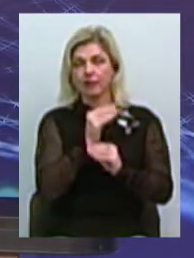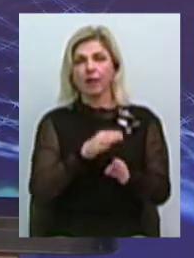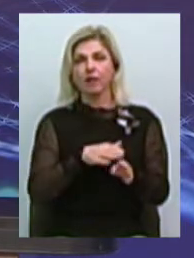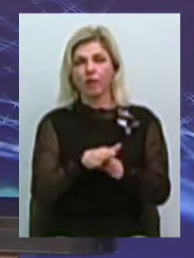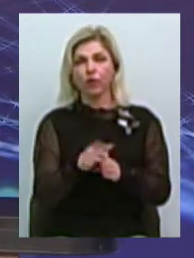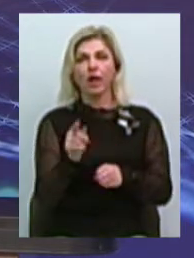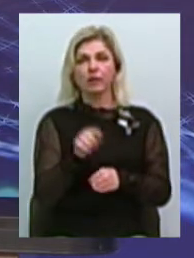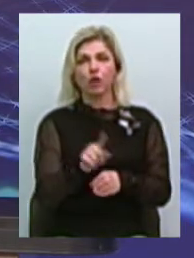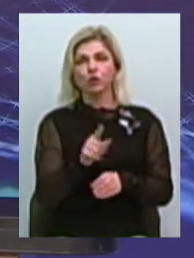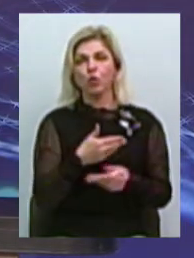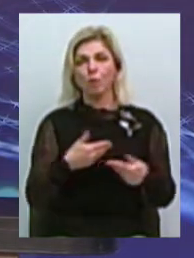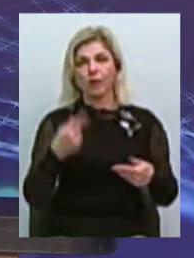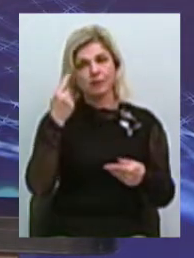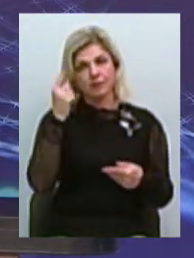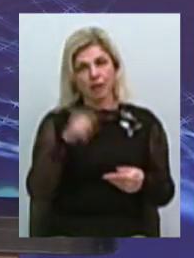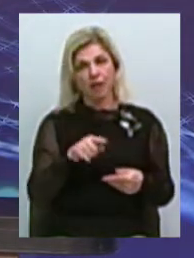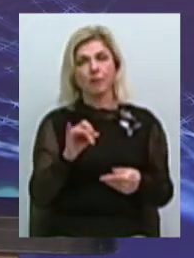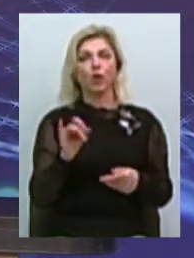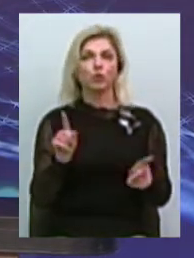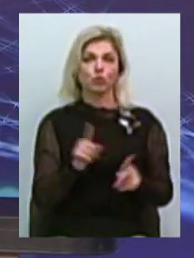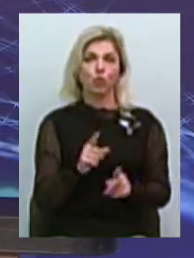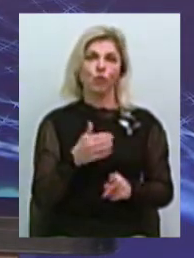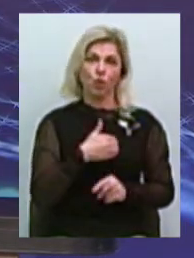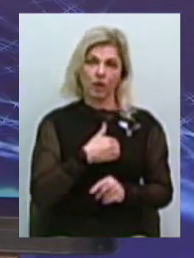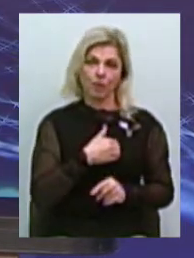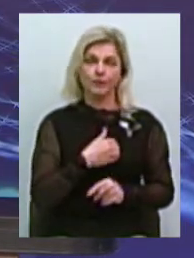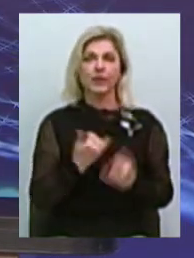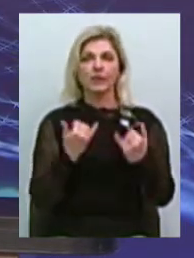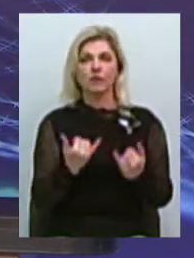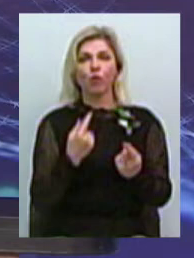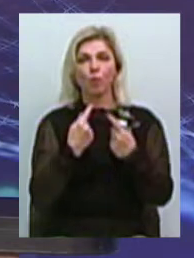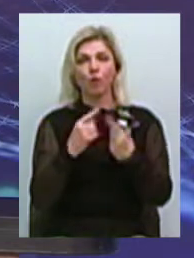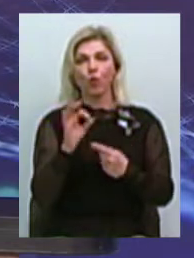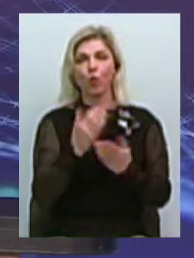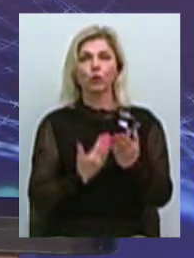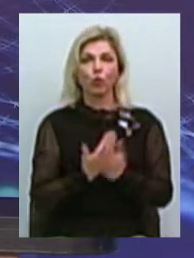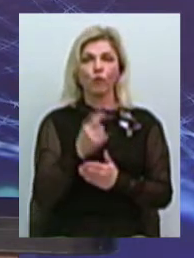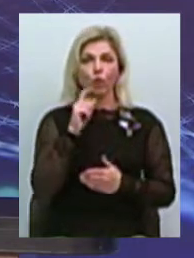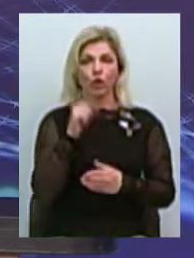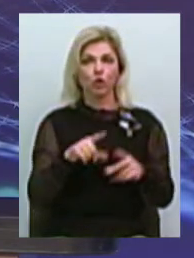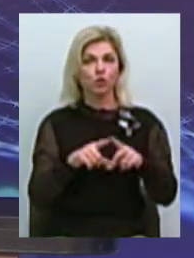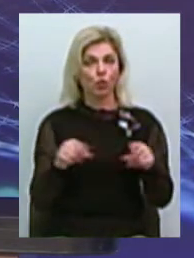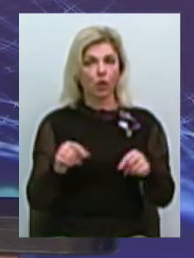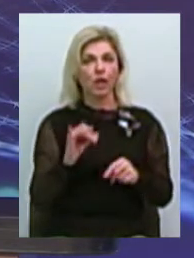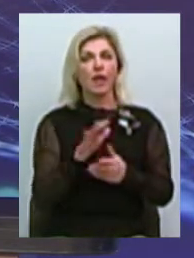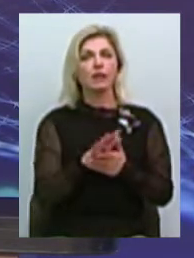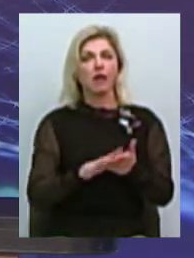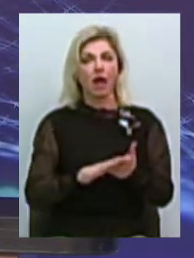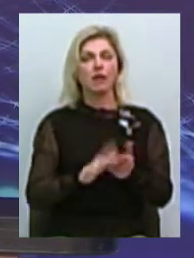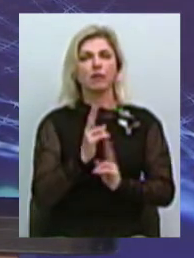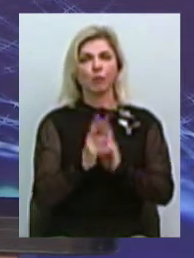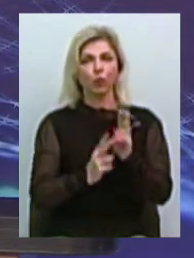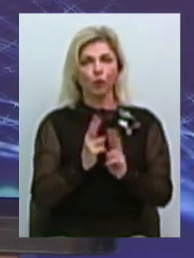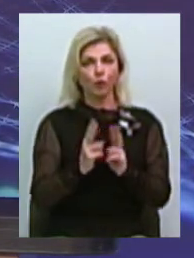реалізувати те, що ми знаємо і те, що ми вміємо. Ми сьогодні говоримо з вами про нову українську школу, ми її далі розбудовуємо.